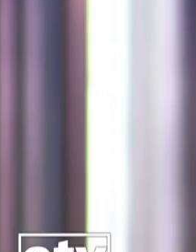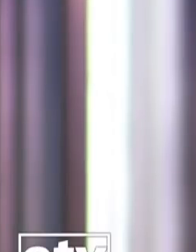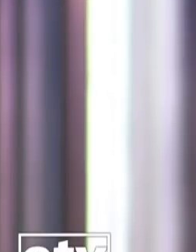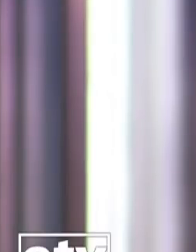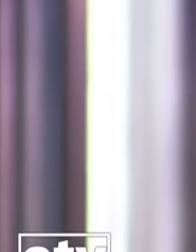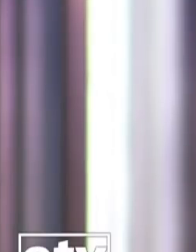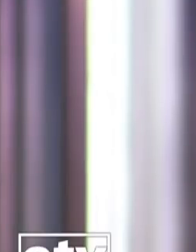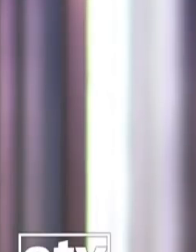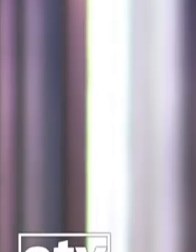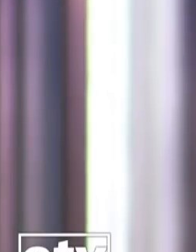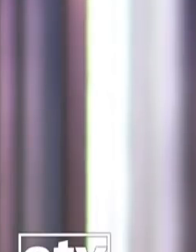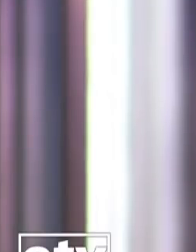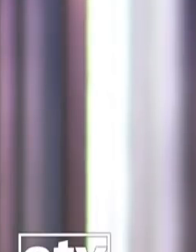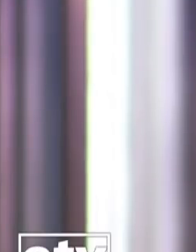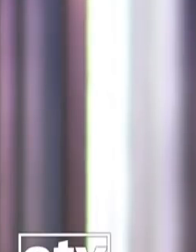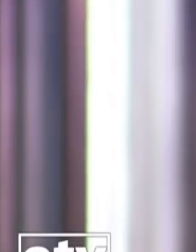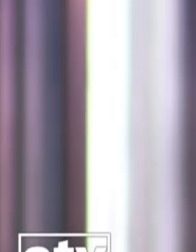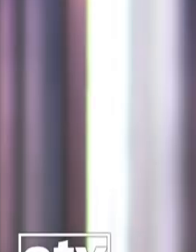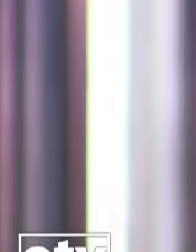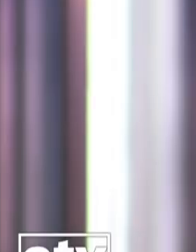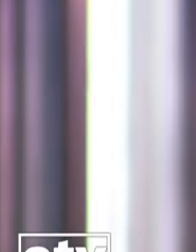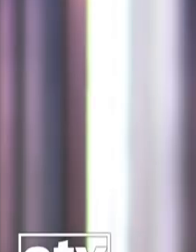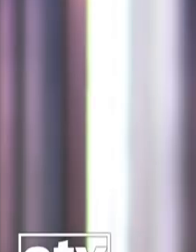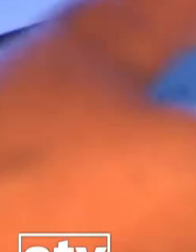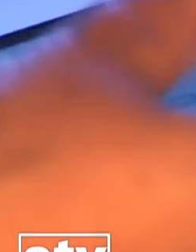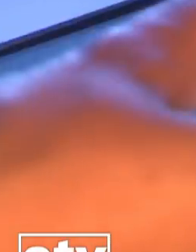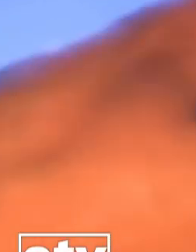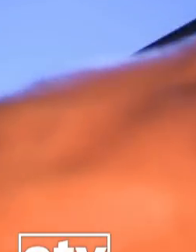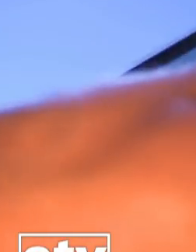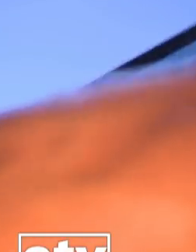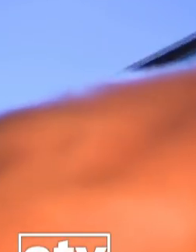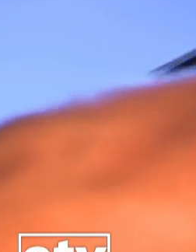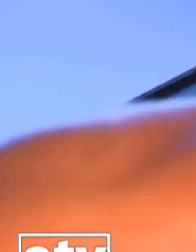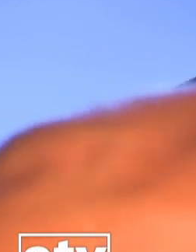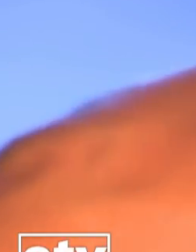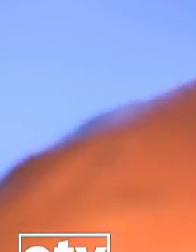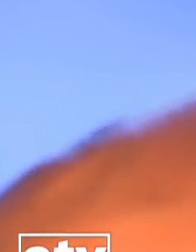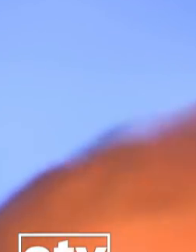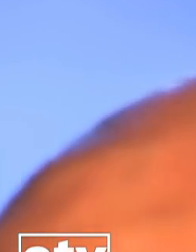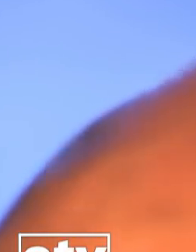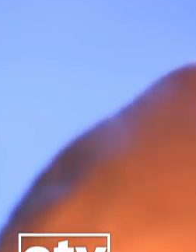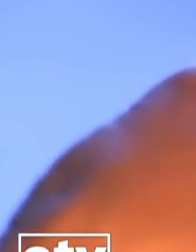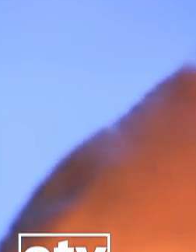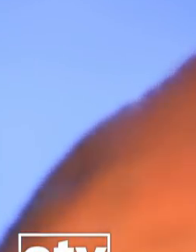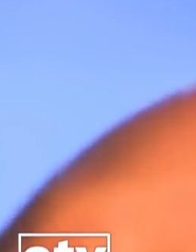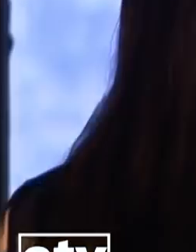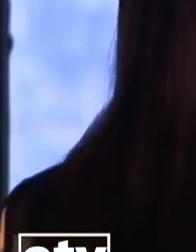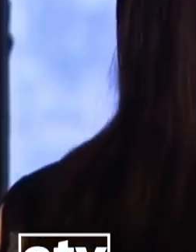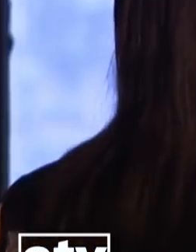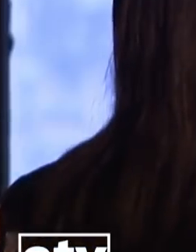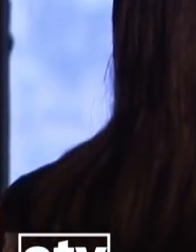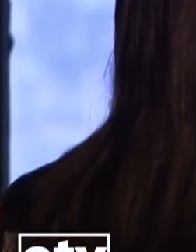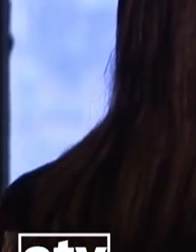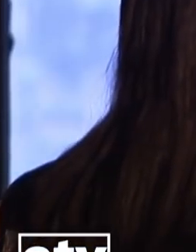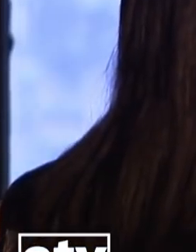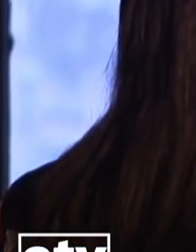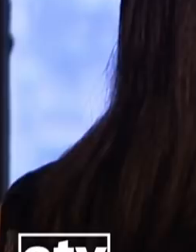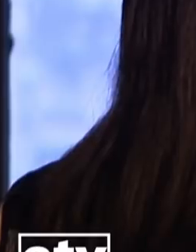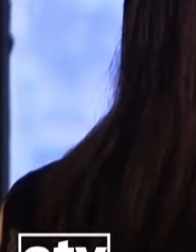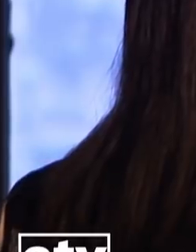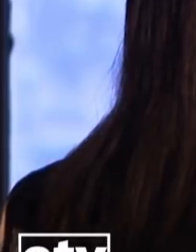ላይ ካስተዋሉ፣ አጠራጣሪ ነገር ከገጠሙ፣ እርዳታ ካስፈለጉ አሊያም ስለ ቫይረሱ በቂ መረጃ ማግኘት